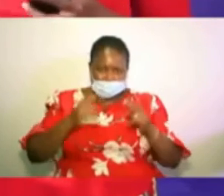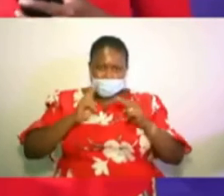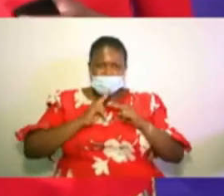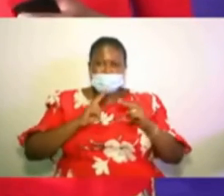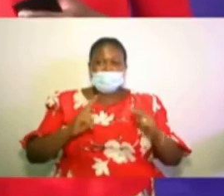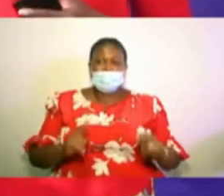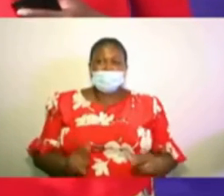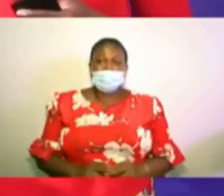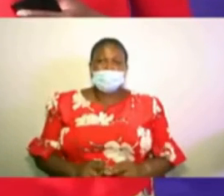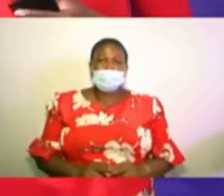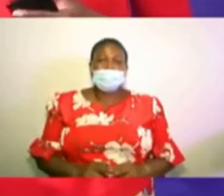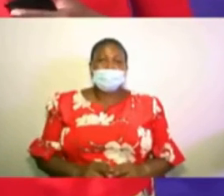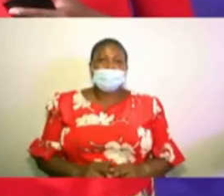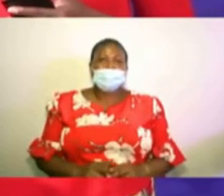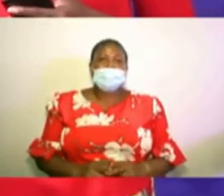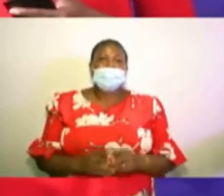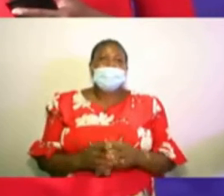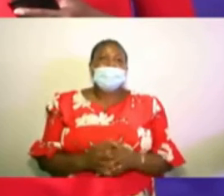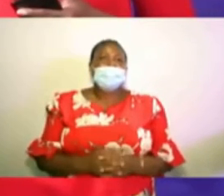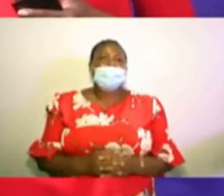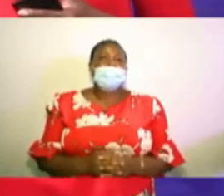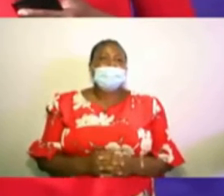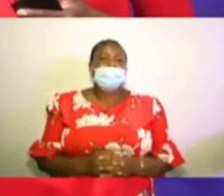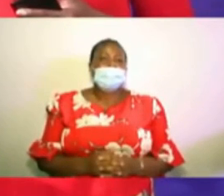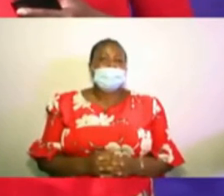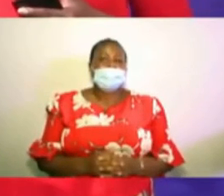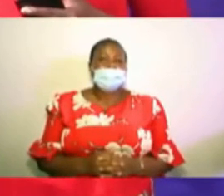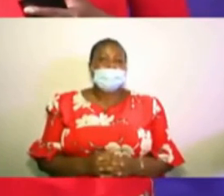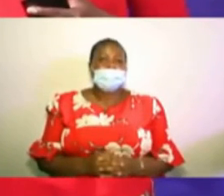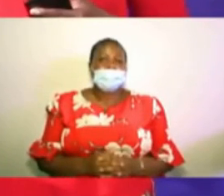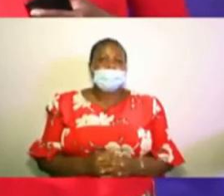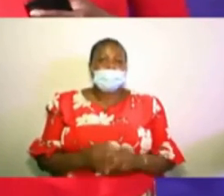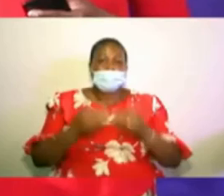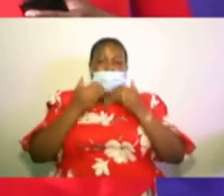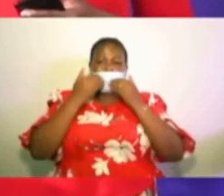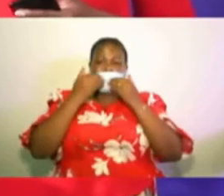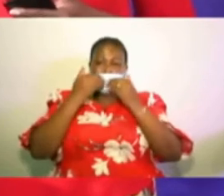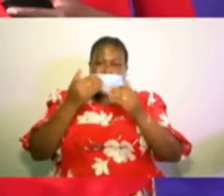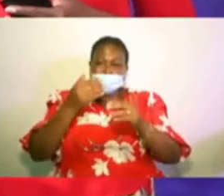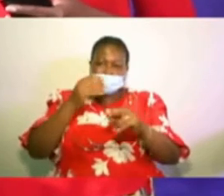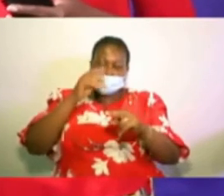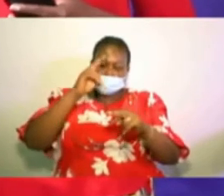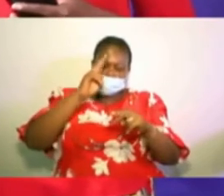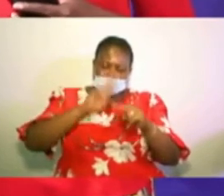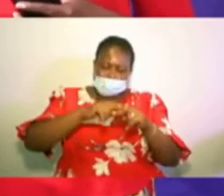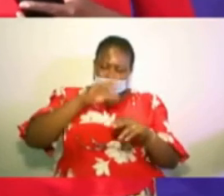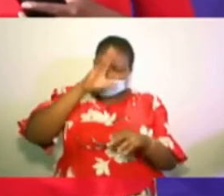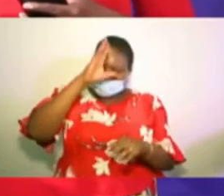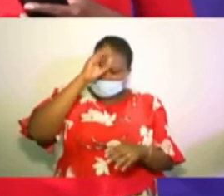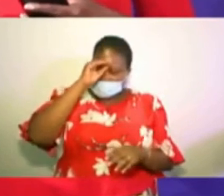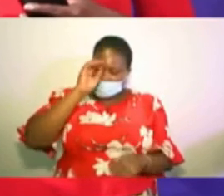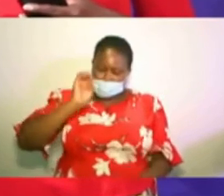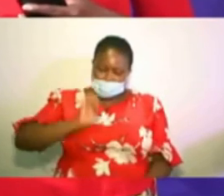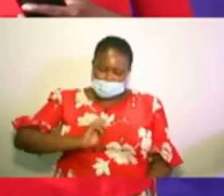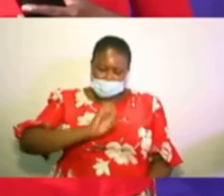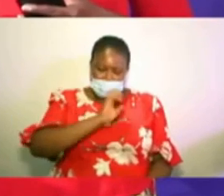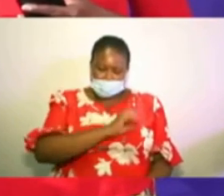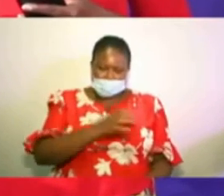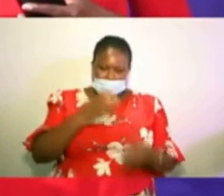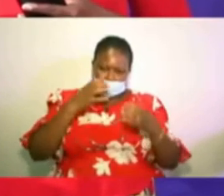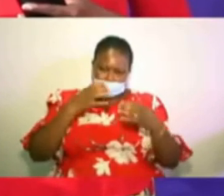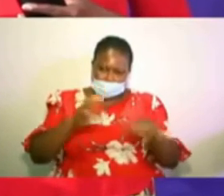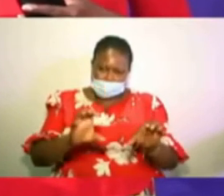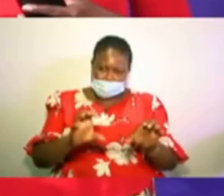ce don qu'il nous a donné. And I want to thank the chairman and the executive council for the opportunity to minister in